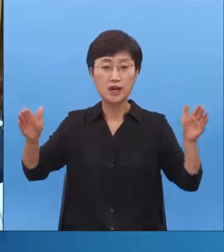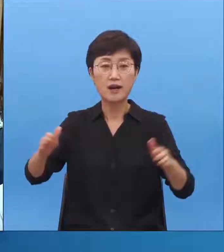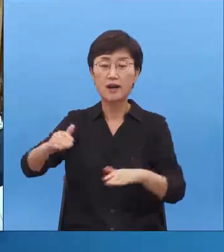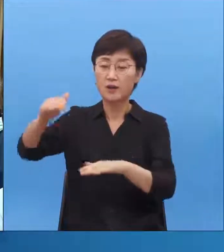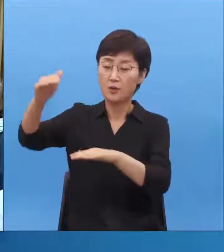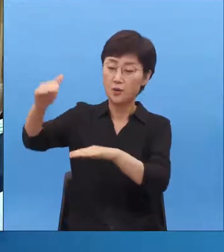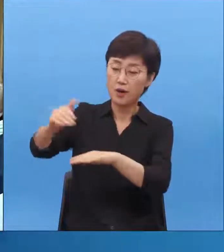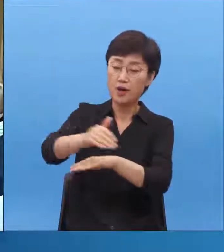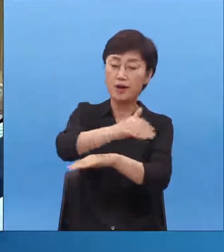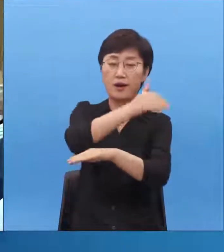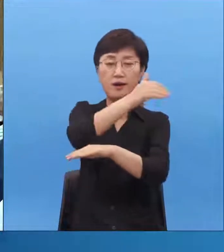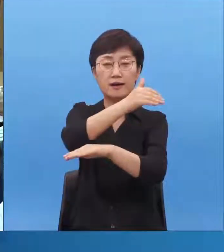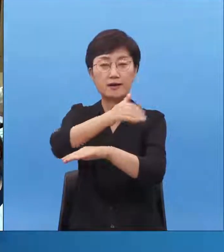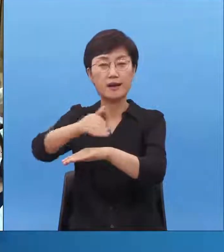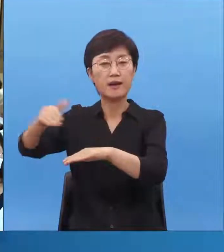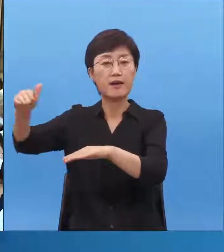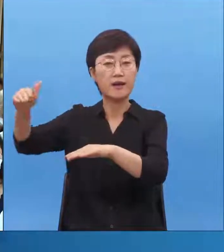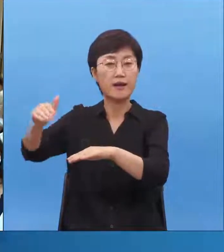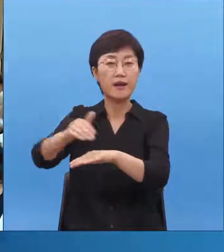천사를